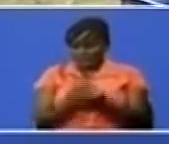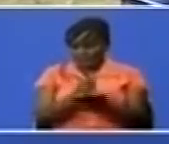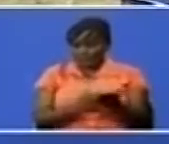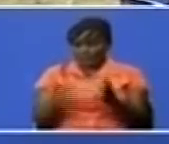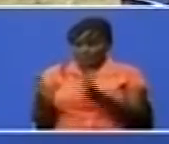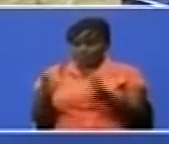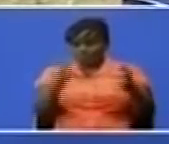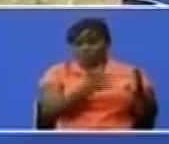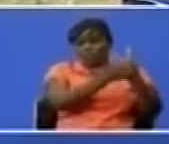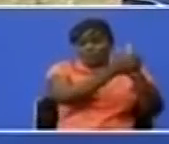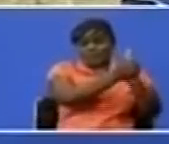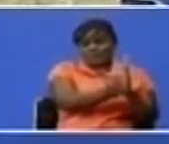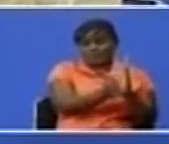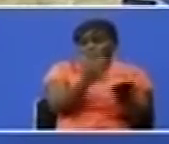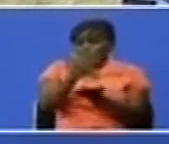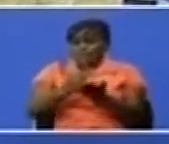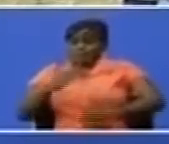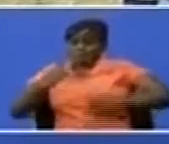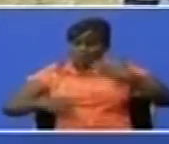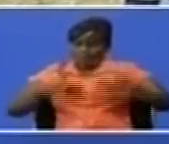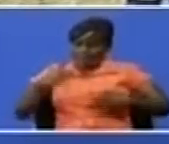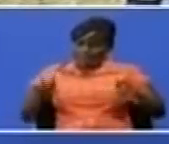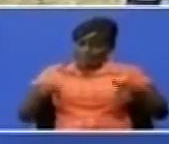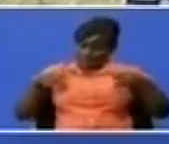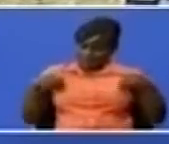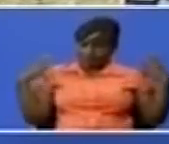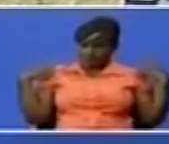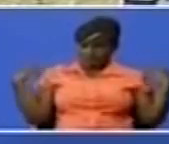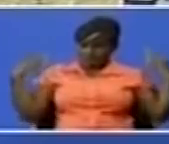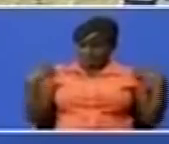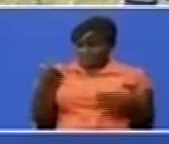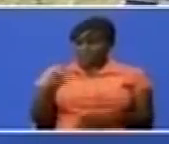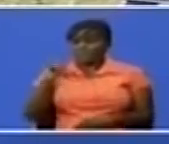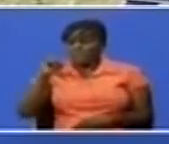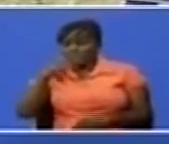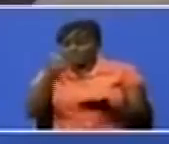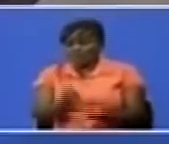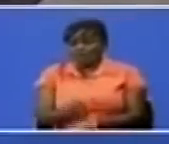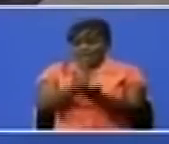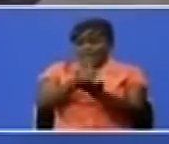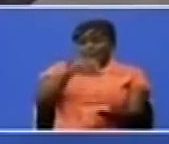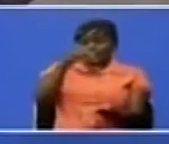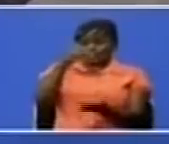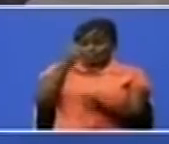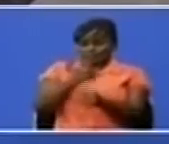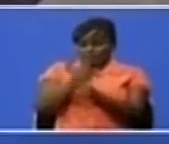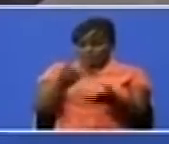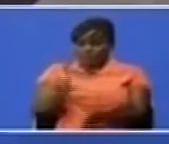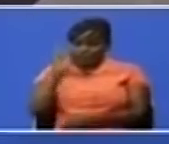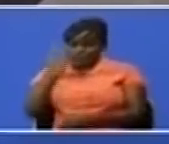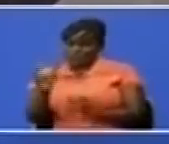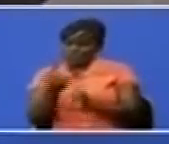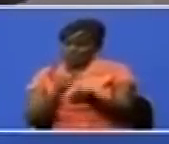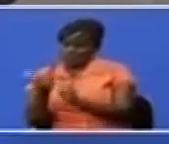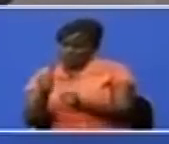nchini. Baadhi ya wachezaji wanakiri kwamba uzoefu wa wachezaji wapya uliwasaidia msimu huu. Ukiangalia zile game tumecheza,